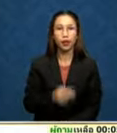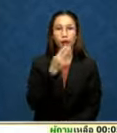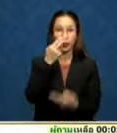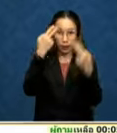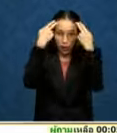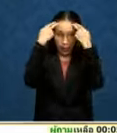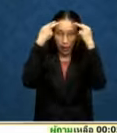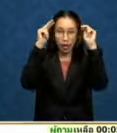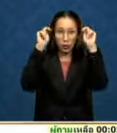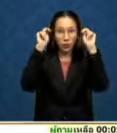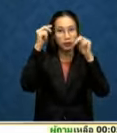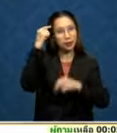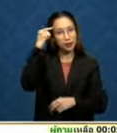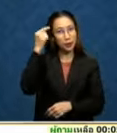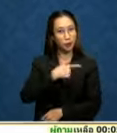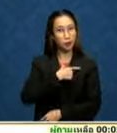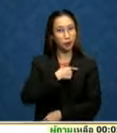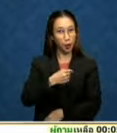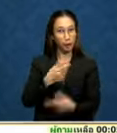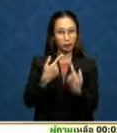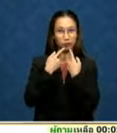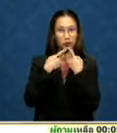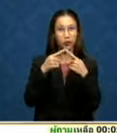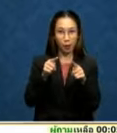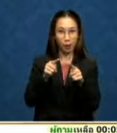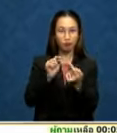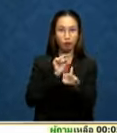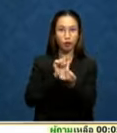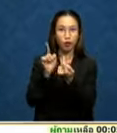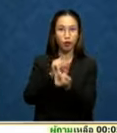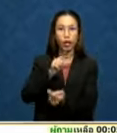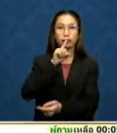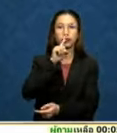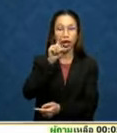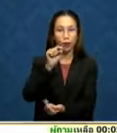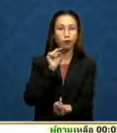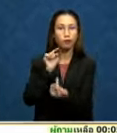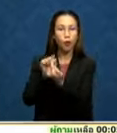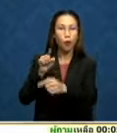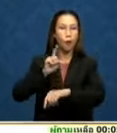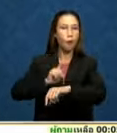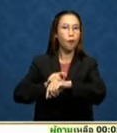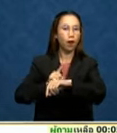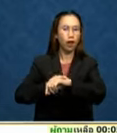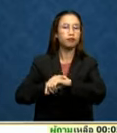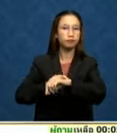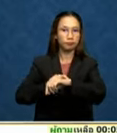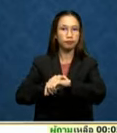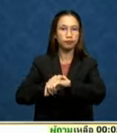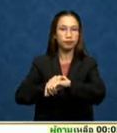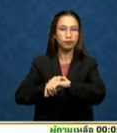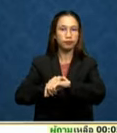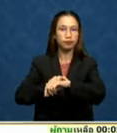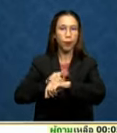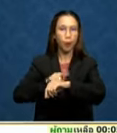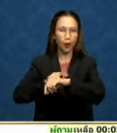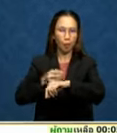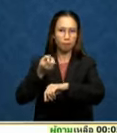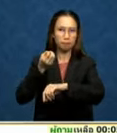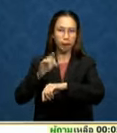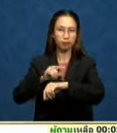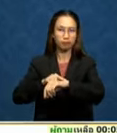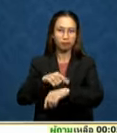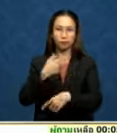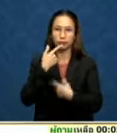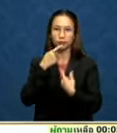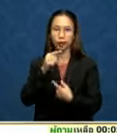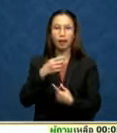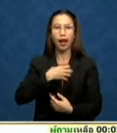ถ